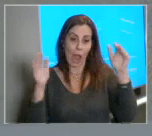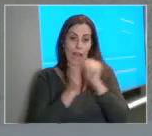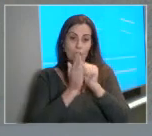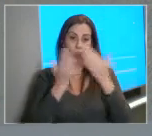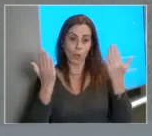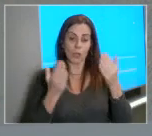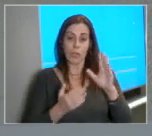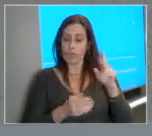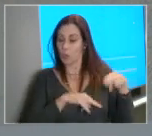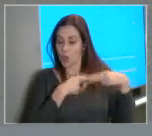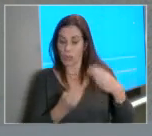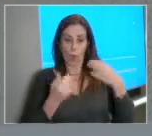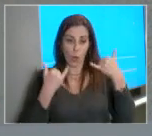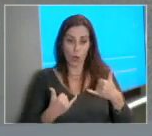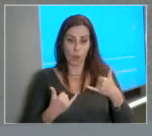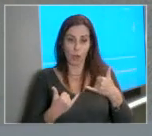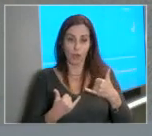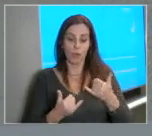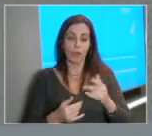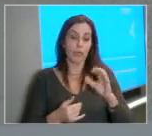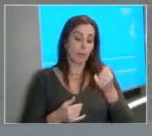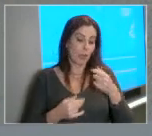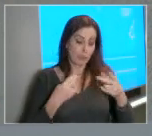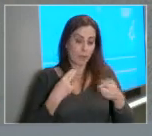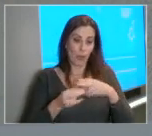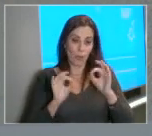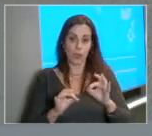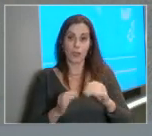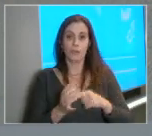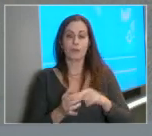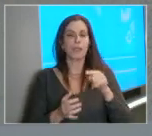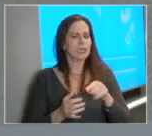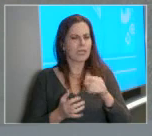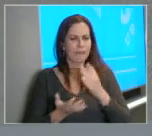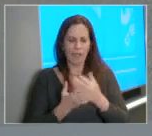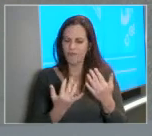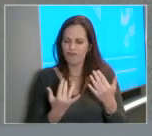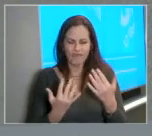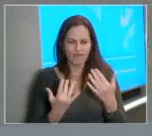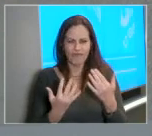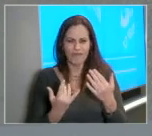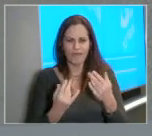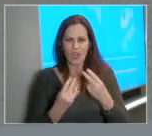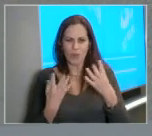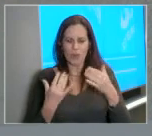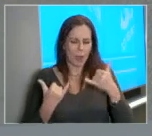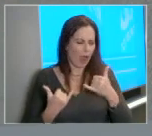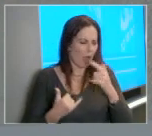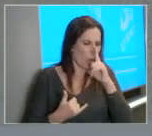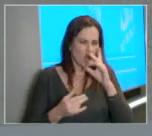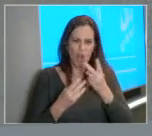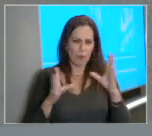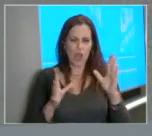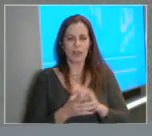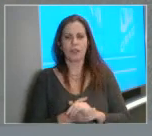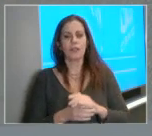לעיתונות. אז אם הוא ישוב לארץ היום, אולי זה יצא עוד היום, ואם לא, אז בימים הקרובים. זה כבר עניין של מה בכך, זה לא משנה אם זה יקרה היום או ביום